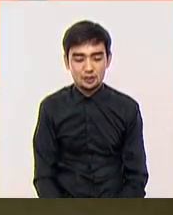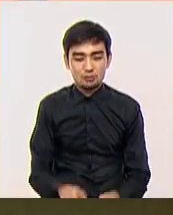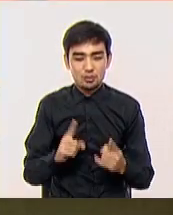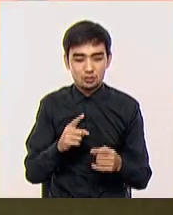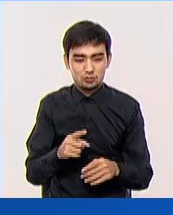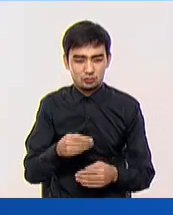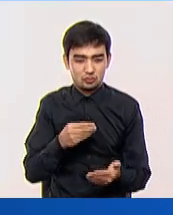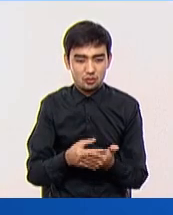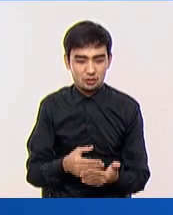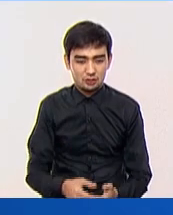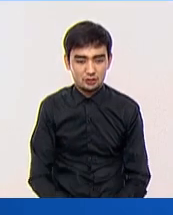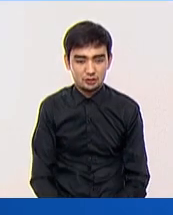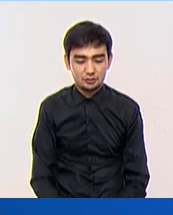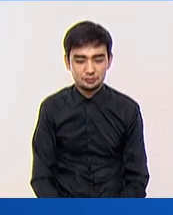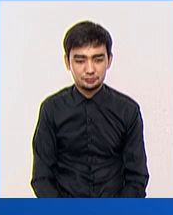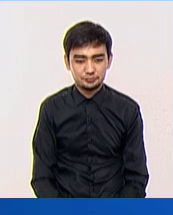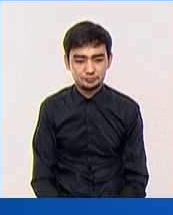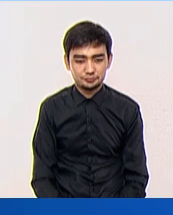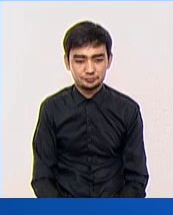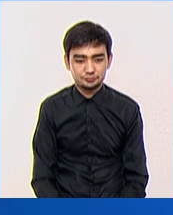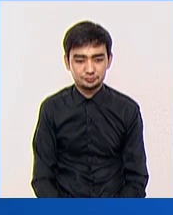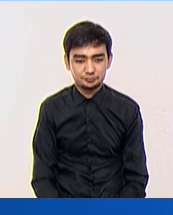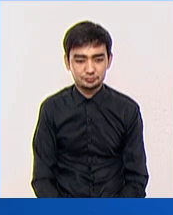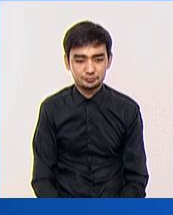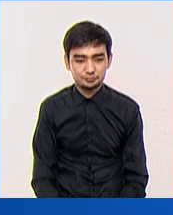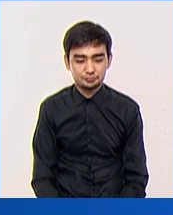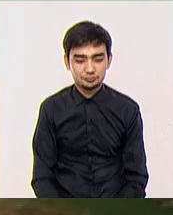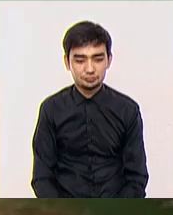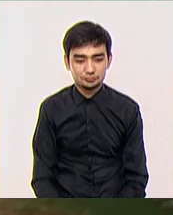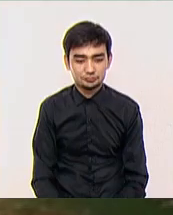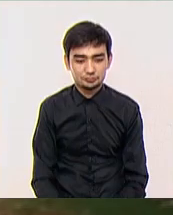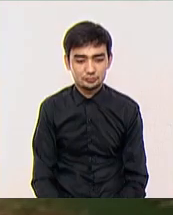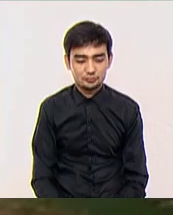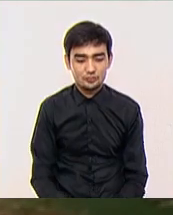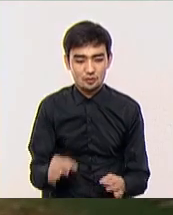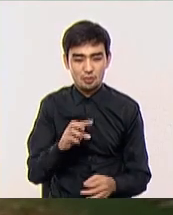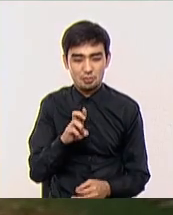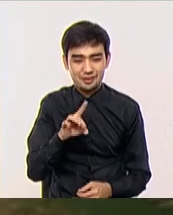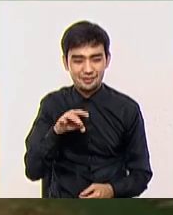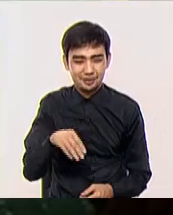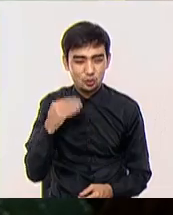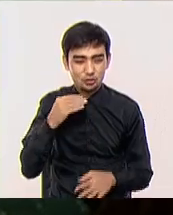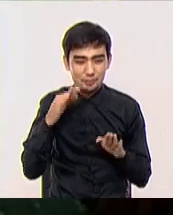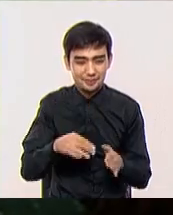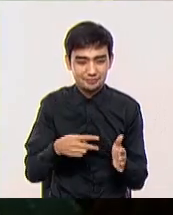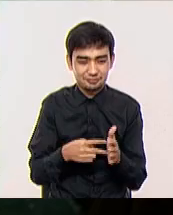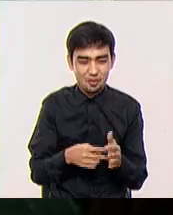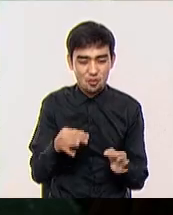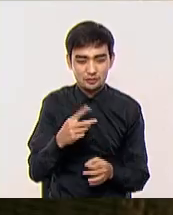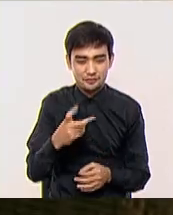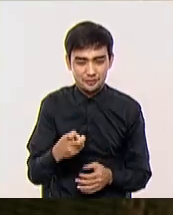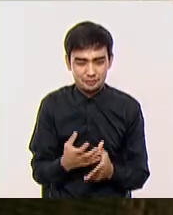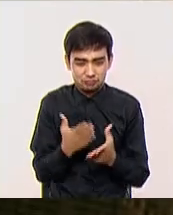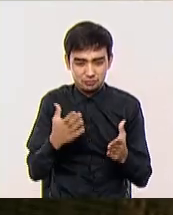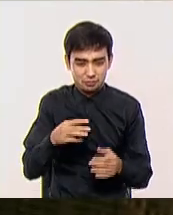Почему так дорого? Бюджет спектакля 246 миллионов 700 тысяч тенге. Постановка БРТ в Туркестане обойдется бюджету в 200 с